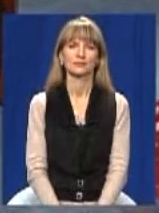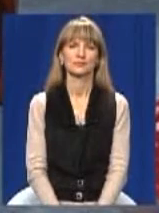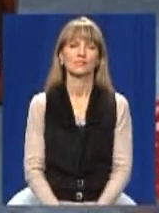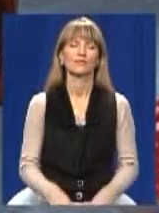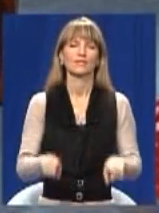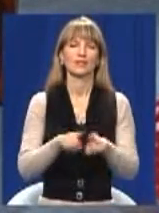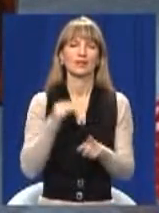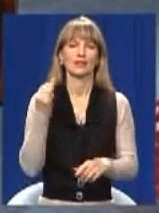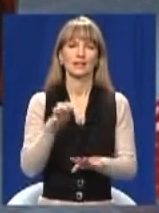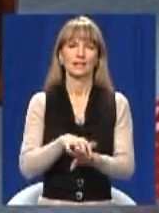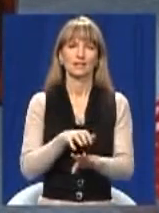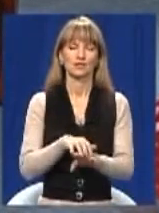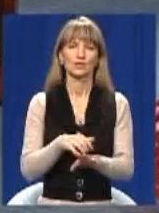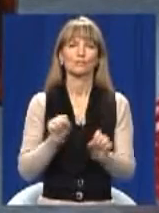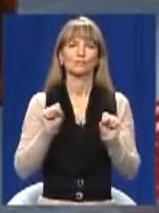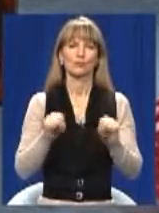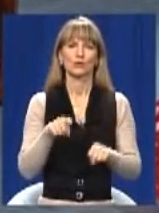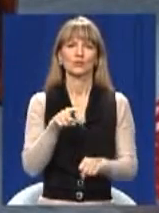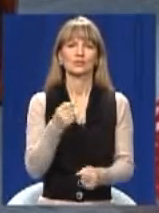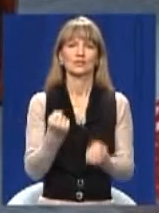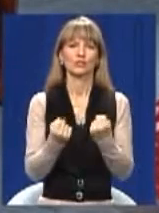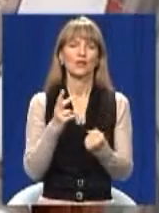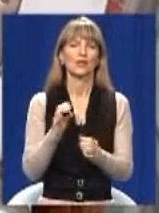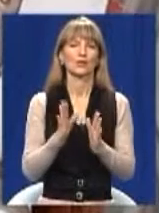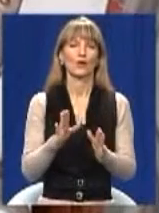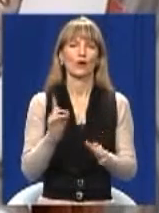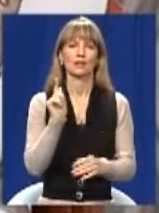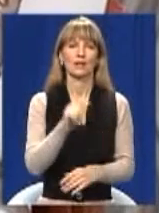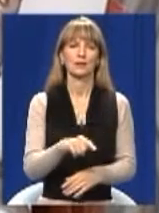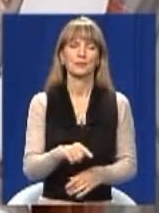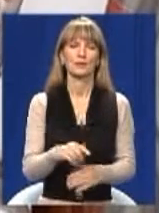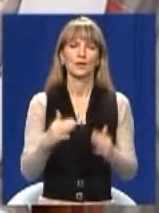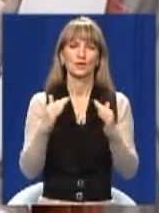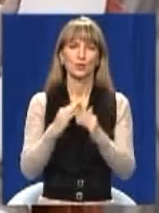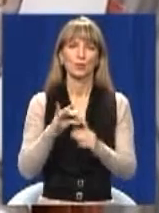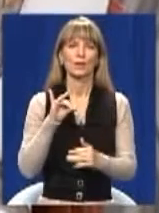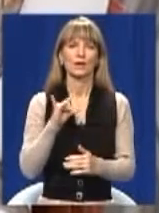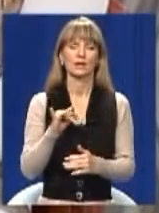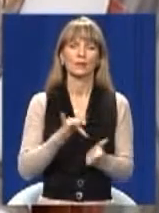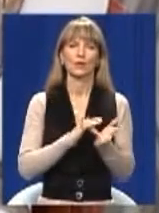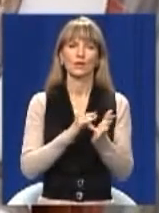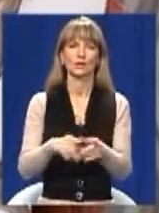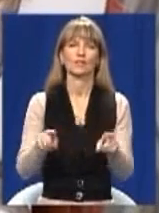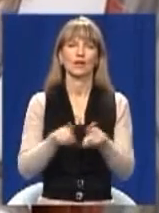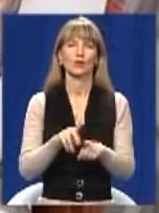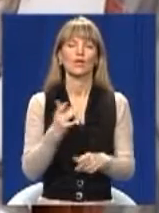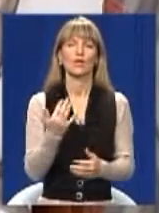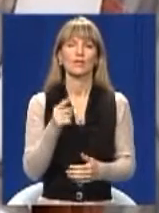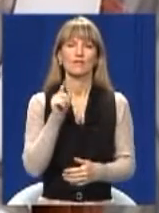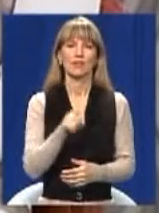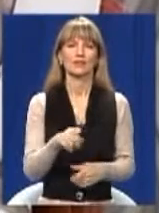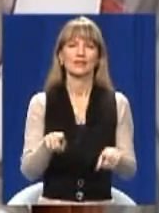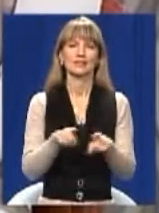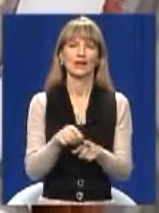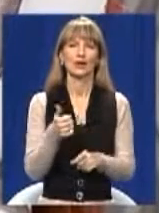Ну, ось така цікава кішечка. До речі, можна її тримати не тільки десь там вдома, а й подорожувати з нею також. Оскільки вона